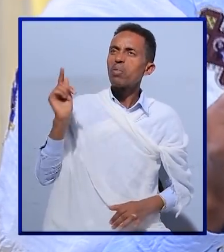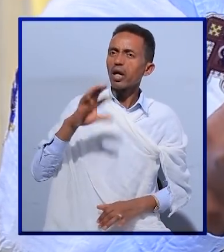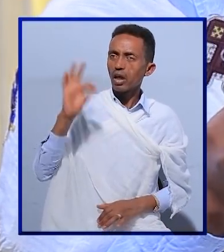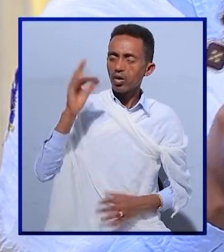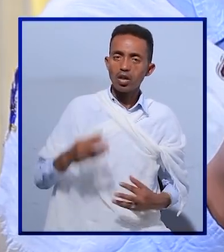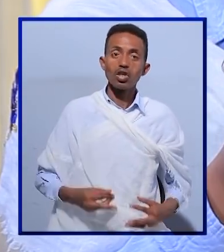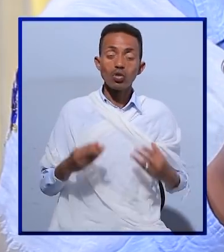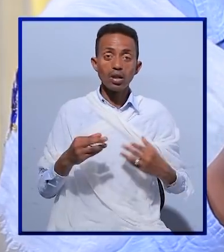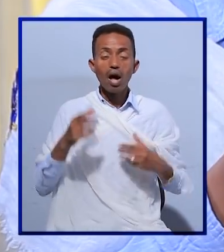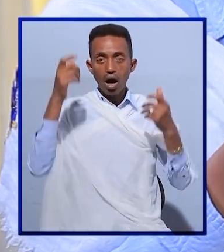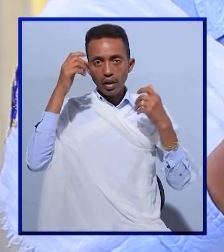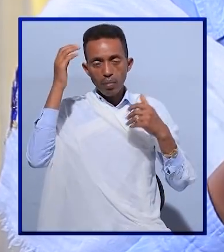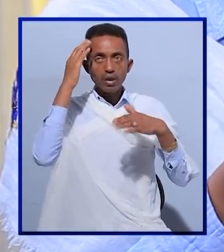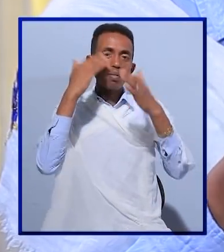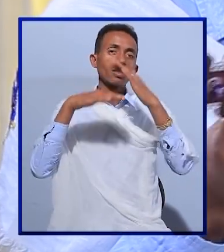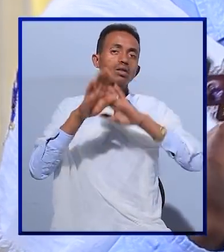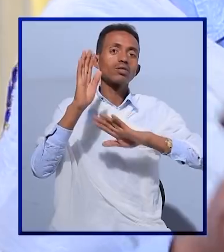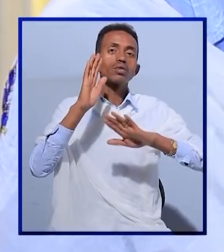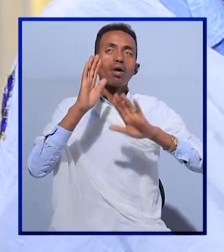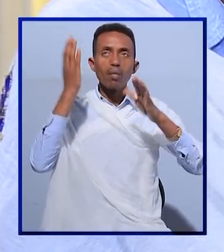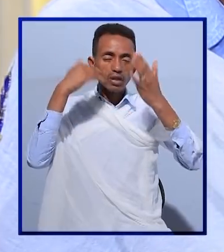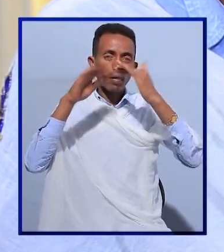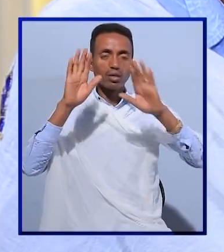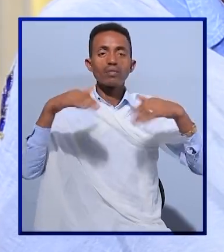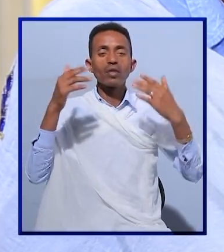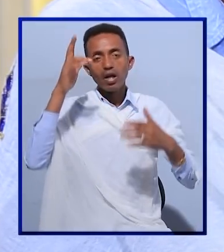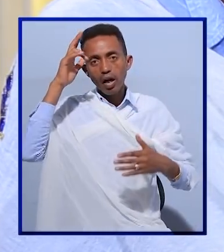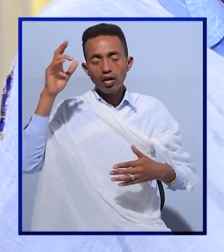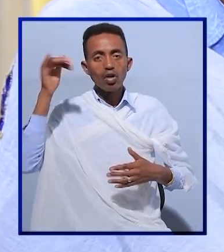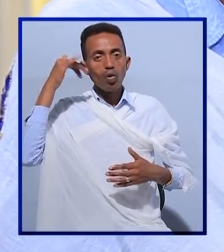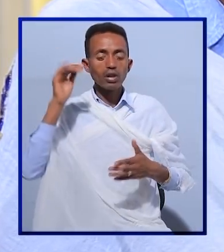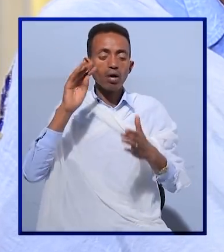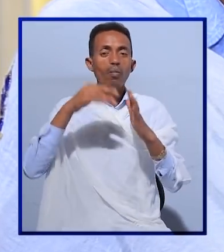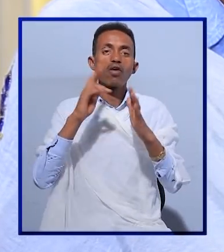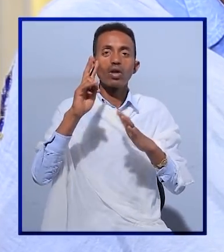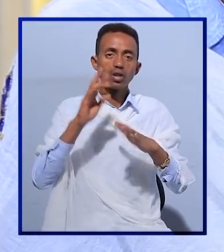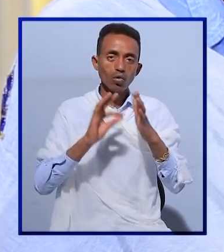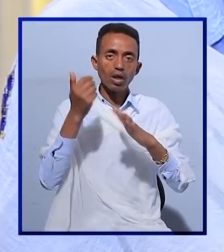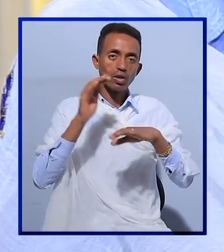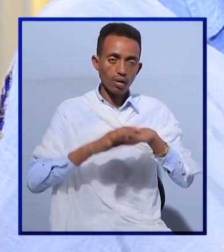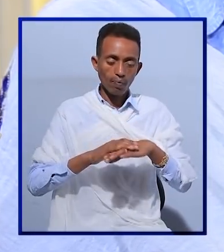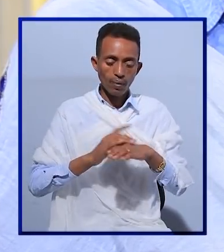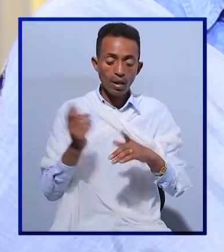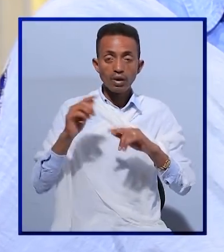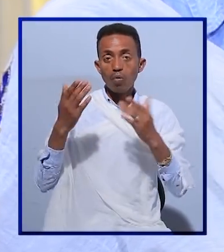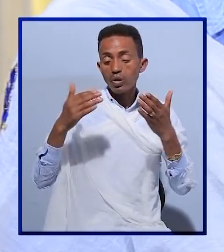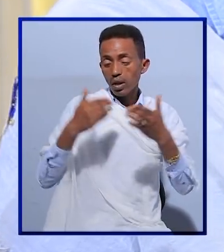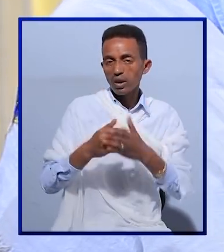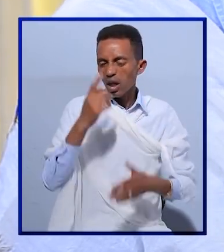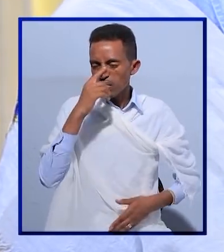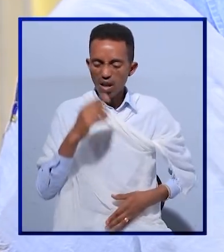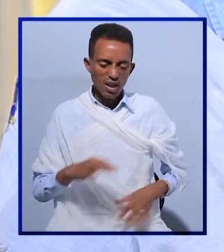ምን አገኛለሁ ትለኝ እንደሆነ የህይወት አክሊል መንግስተ ሰማያትን ሰጣሃለሁ ይላል ራእይ ዮሐንስ ምዕራፍ 2 ቁጥር 10 ላይ።